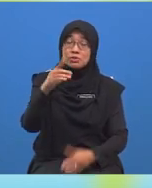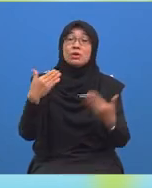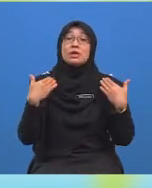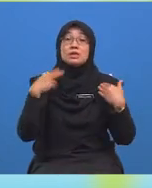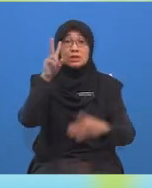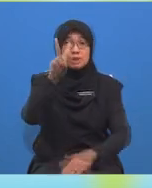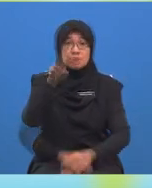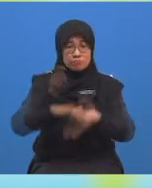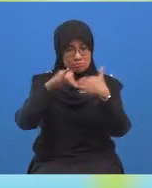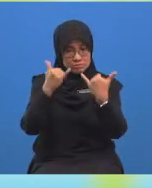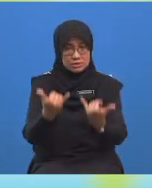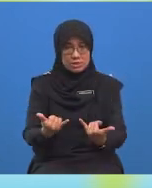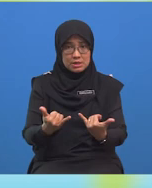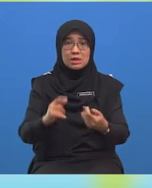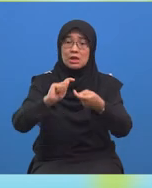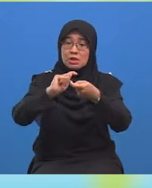1,814,442.